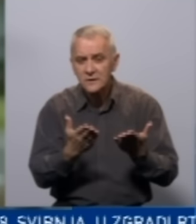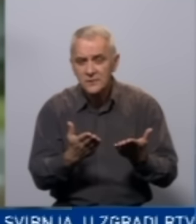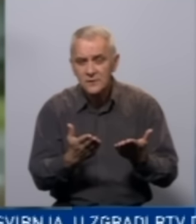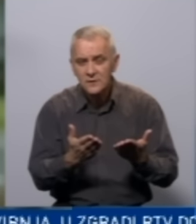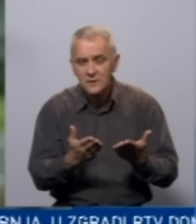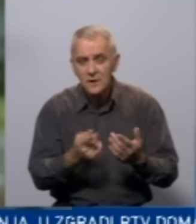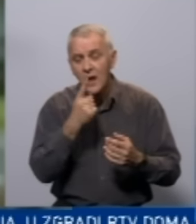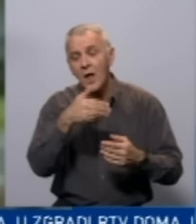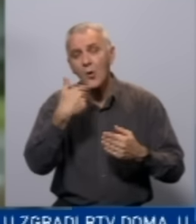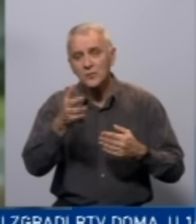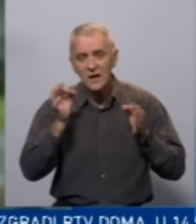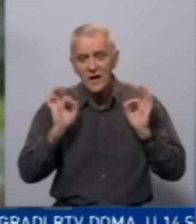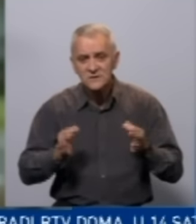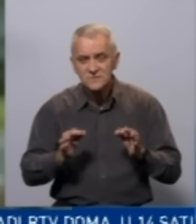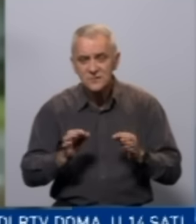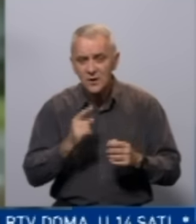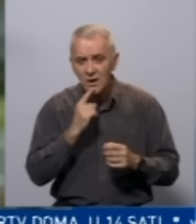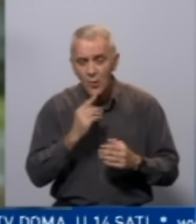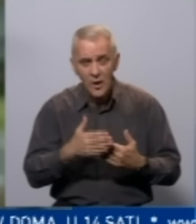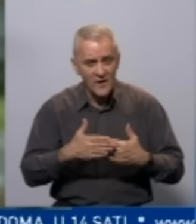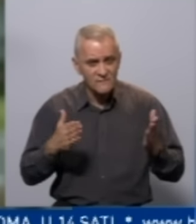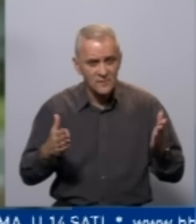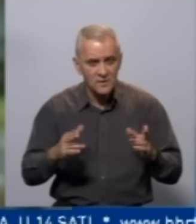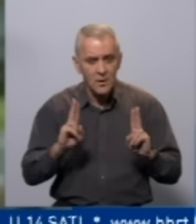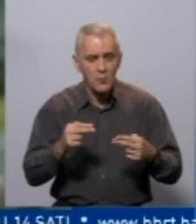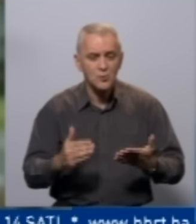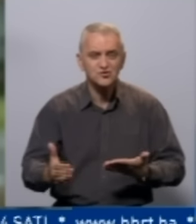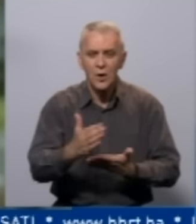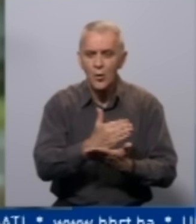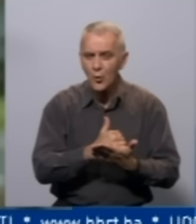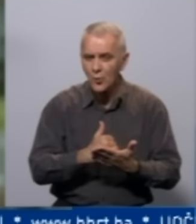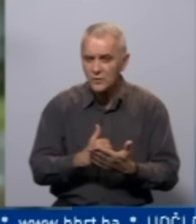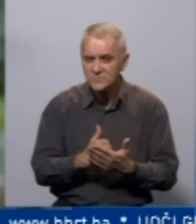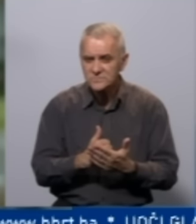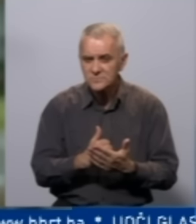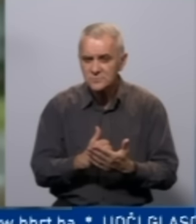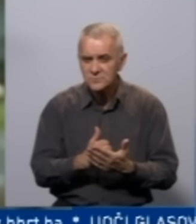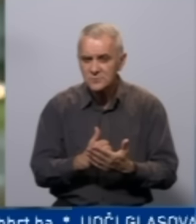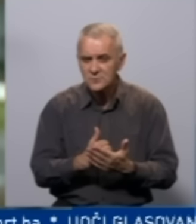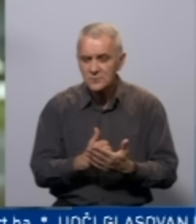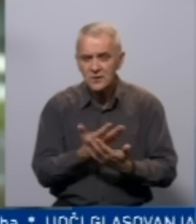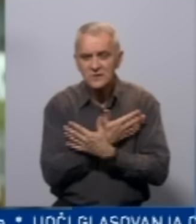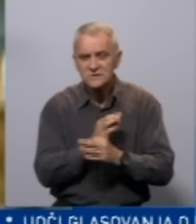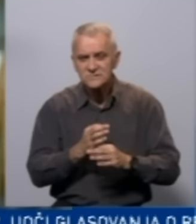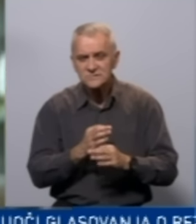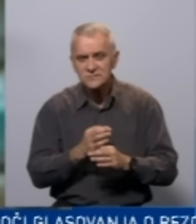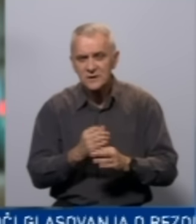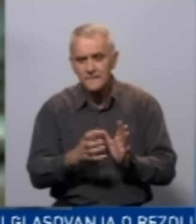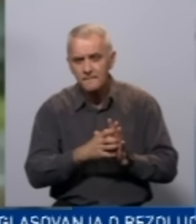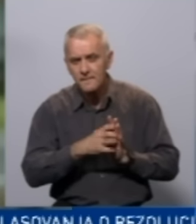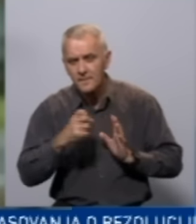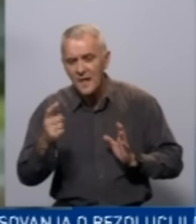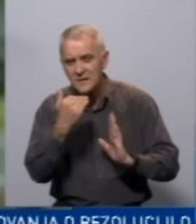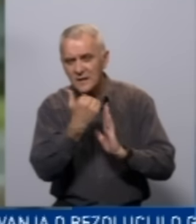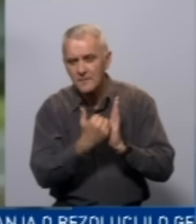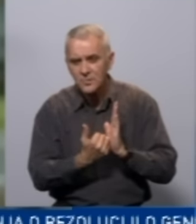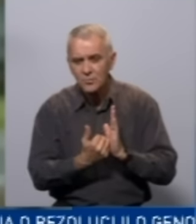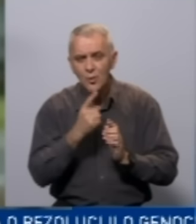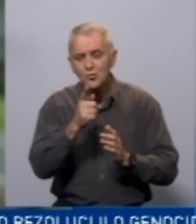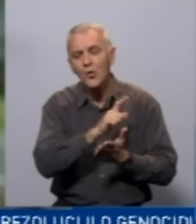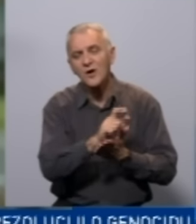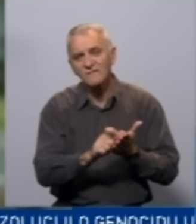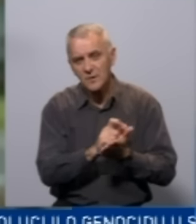ekspertiza iz Bosne i Hercegovine, koja je zaista velika, može koristiti za razvoj i diseminaciju dalje tih obrazovnih programa. To s